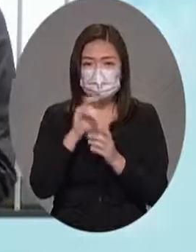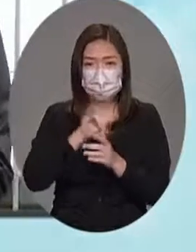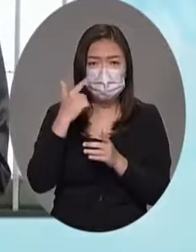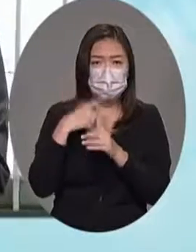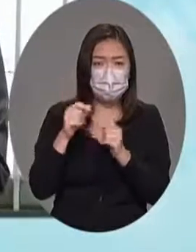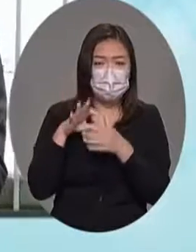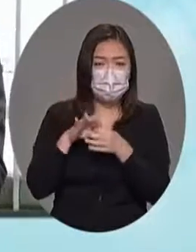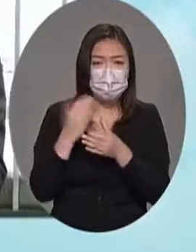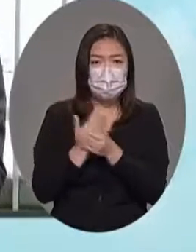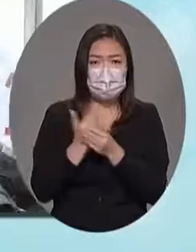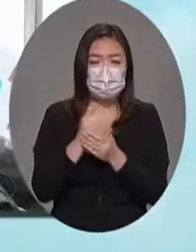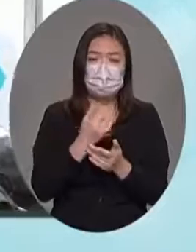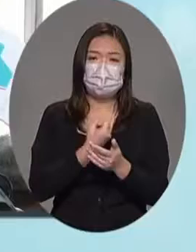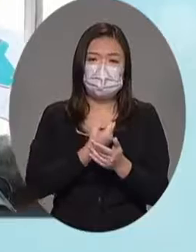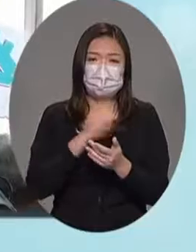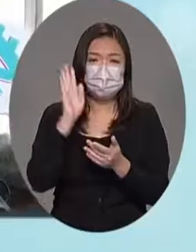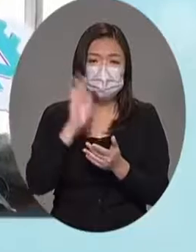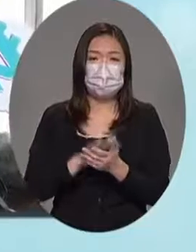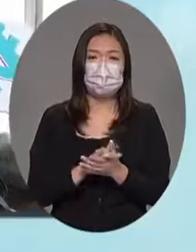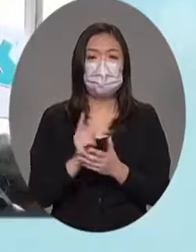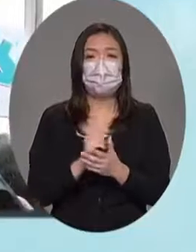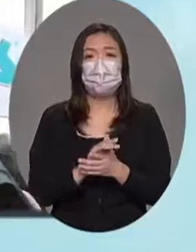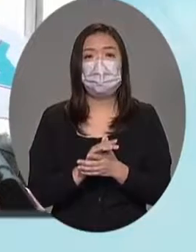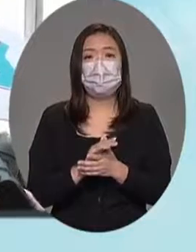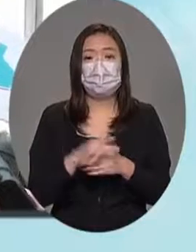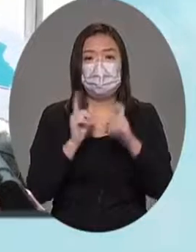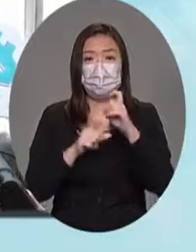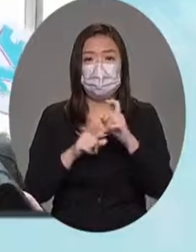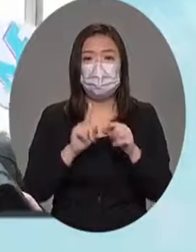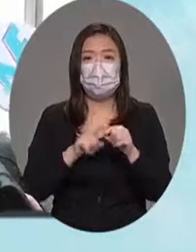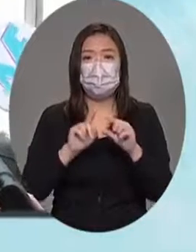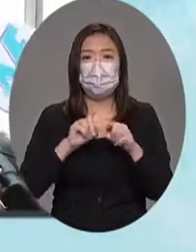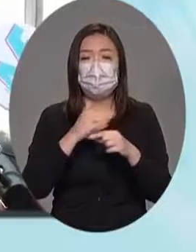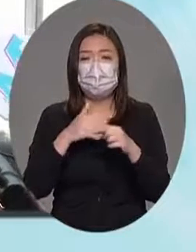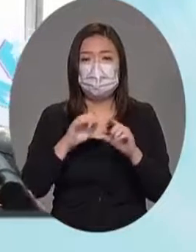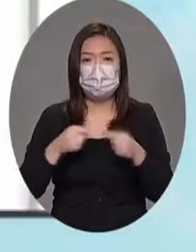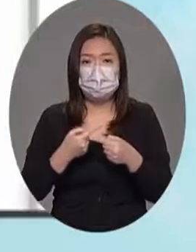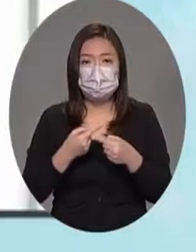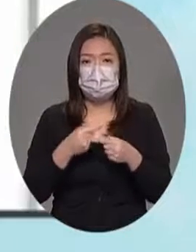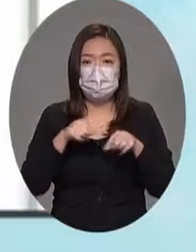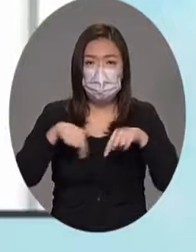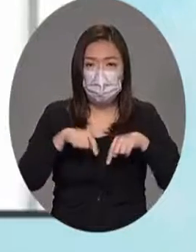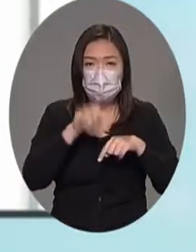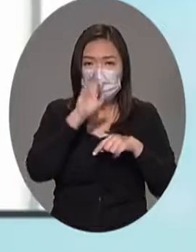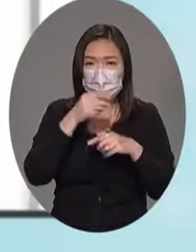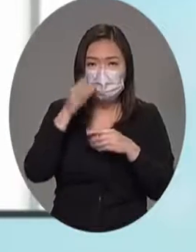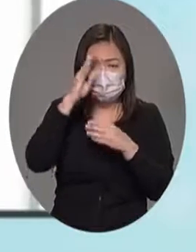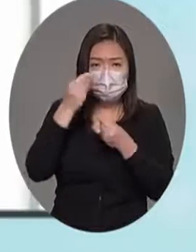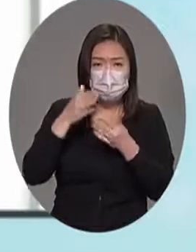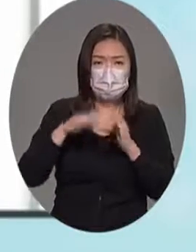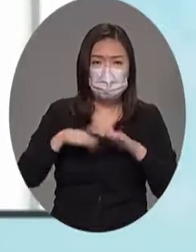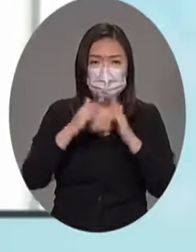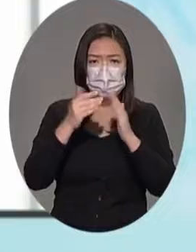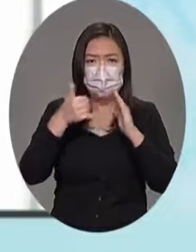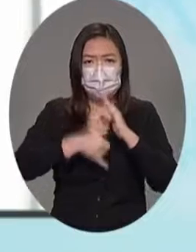台灣就案件自首。在上個月中秋節發放的錄音，他質疑警方容許陳同佳入住安全屋，又要求